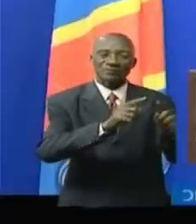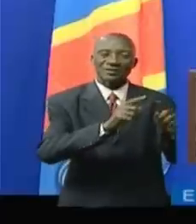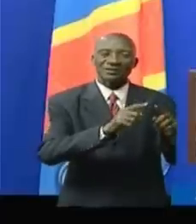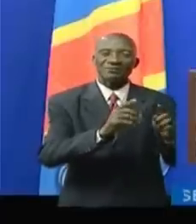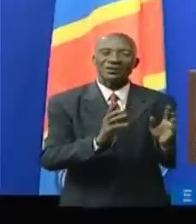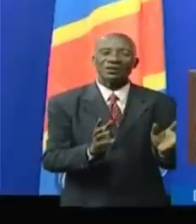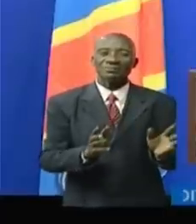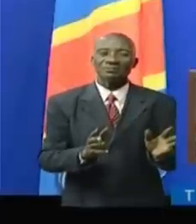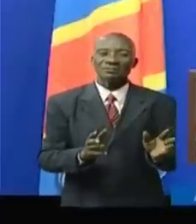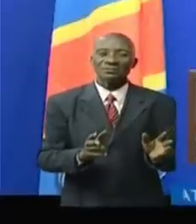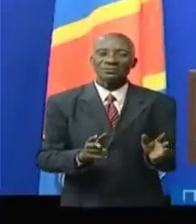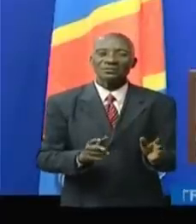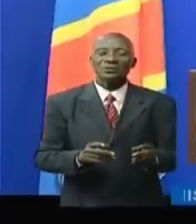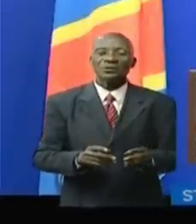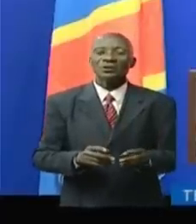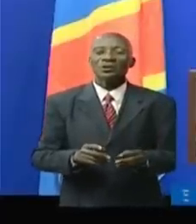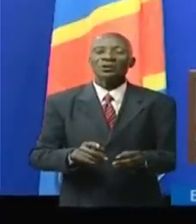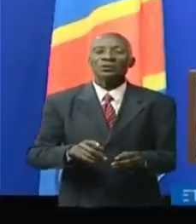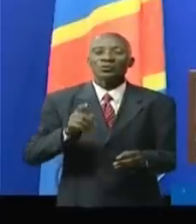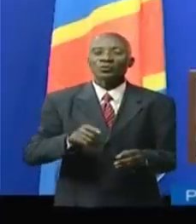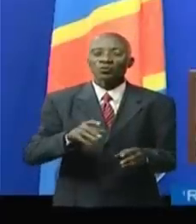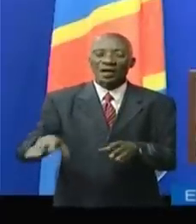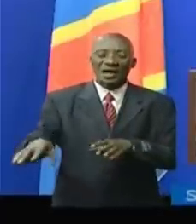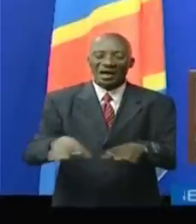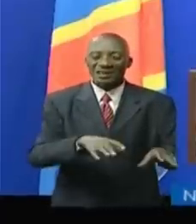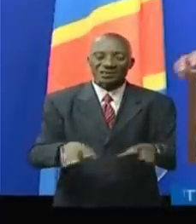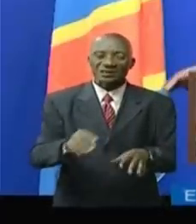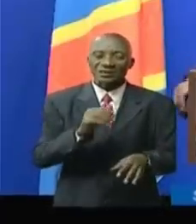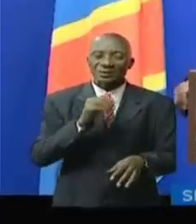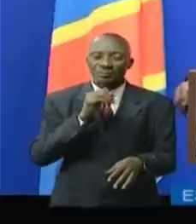ne puisse pas se permettre d'agir au nom et pour le compte de l'État.